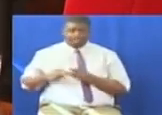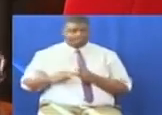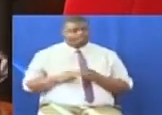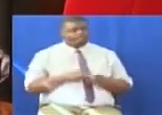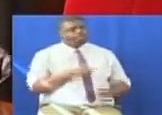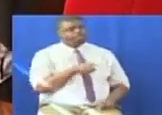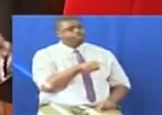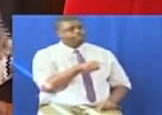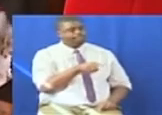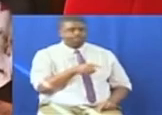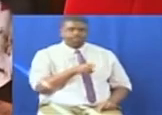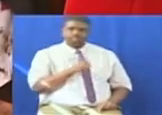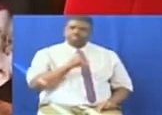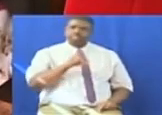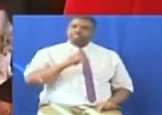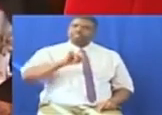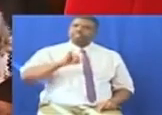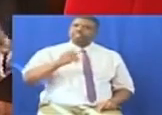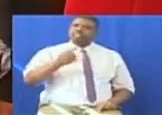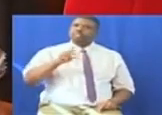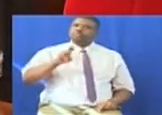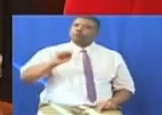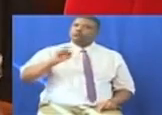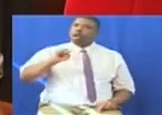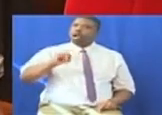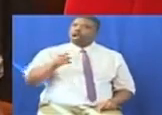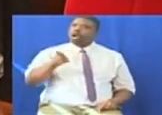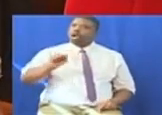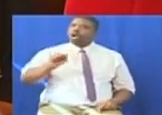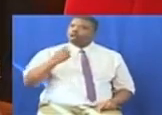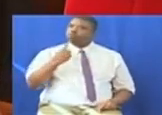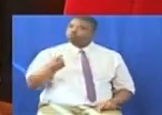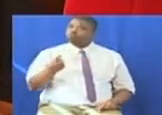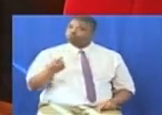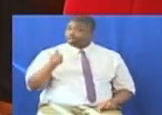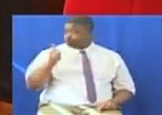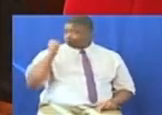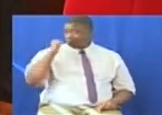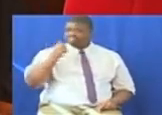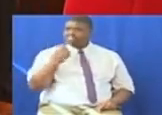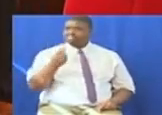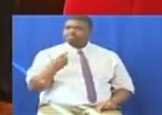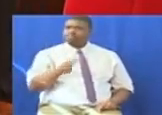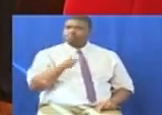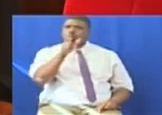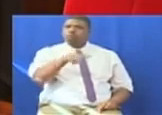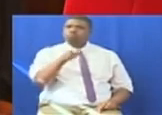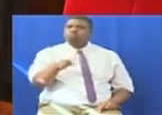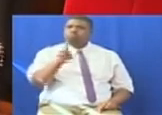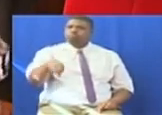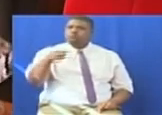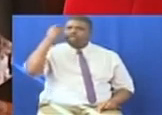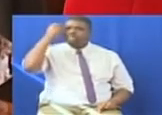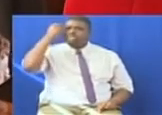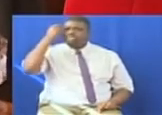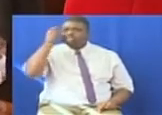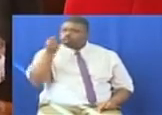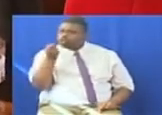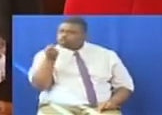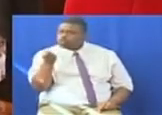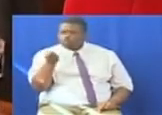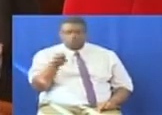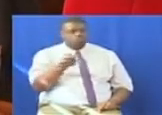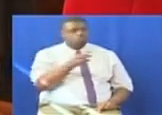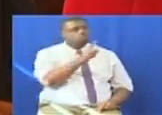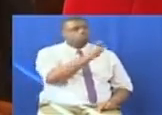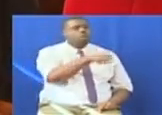Mheshimiwa Kitwanga juzi alizungumza neno hapa Mheshimiwa Spika, akasema kuna watu wenye akili kubwa na kuna watu wenye akili ndogo.